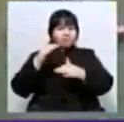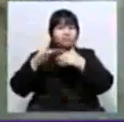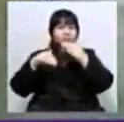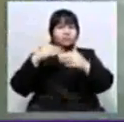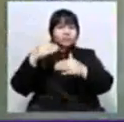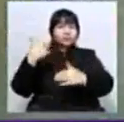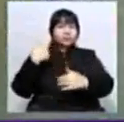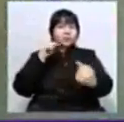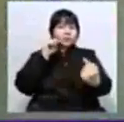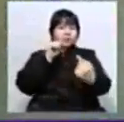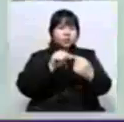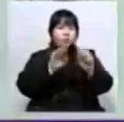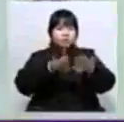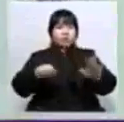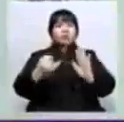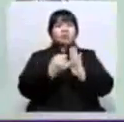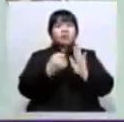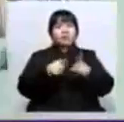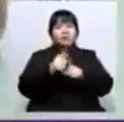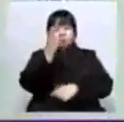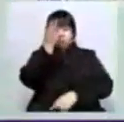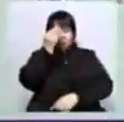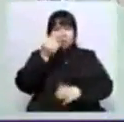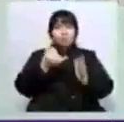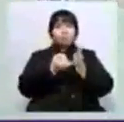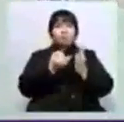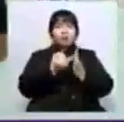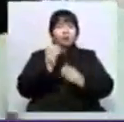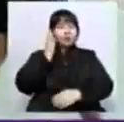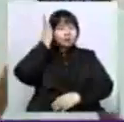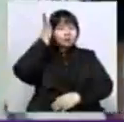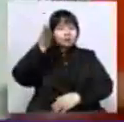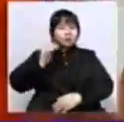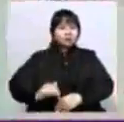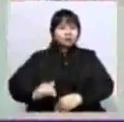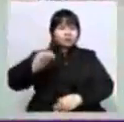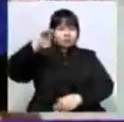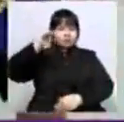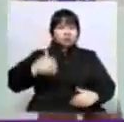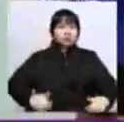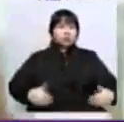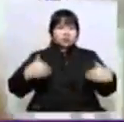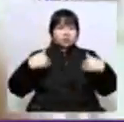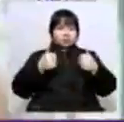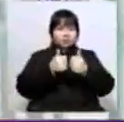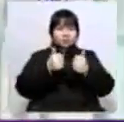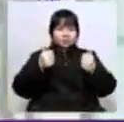งตัวเด็กและเยาวชนได้ง่ายและเติบโตเป็นผลผลิตของประเทศที่มีคุณภาพ